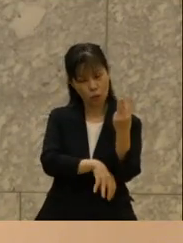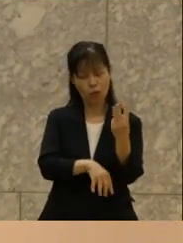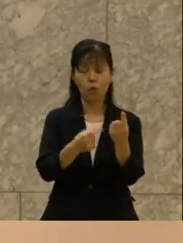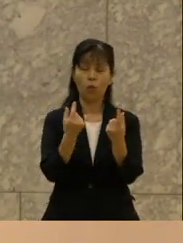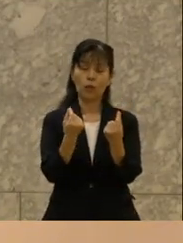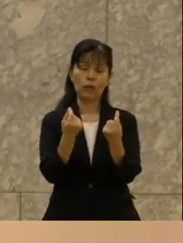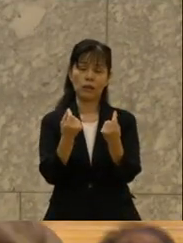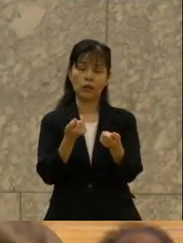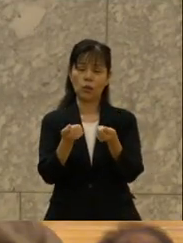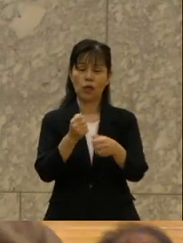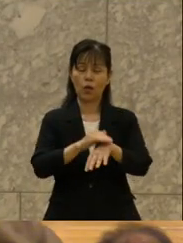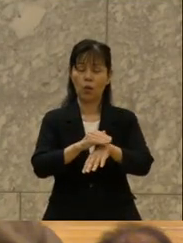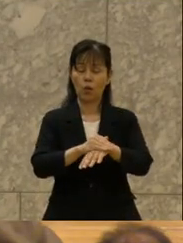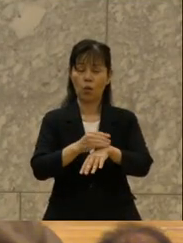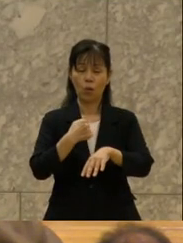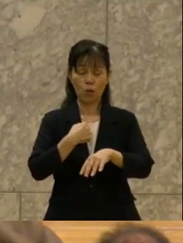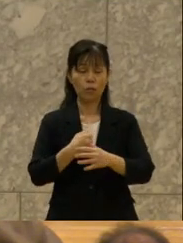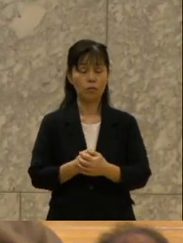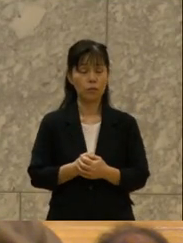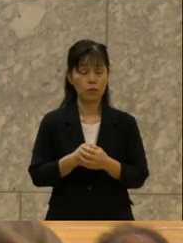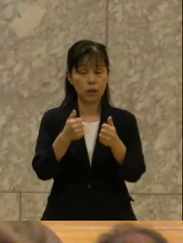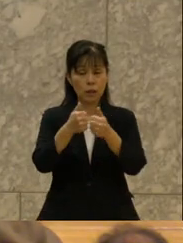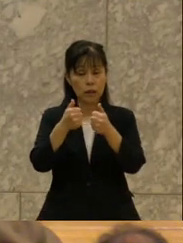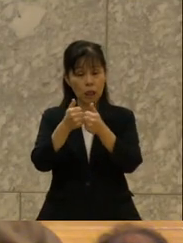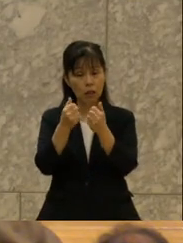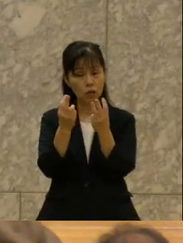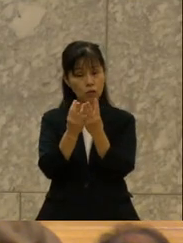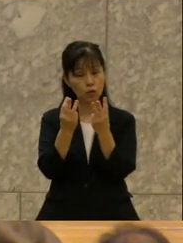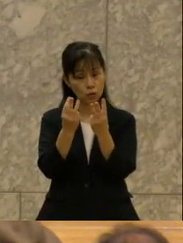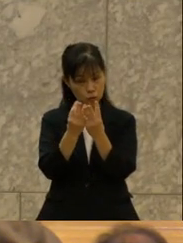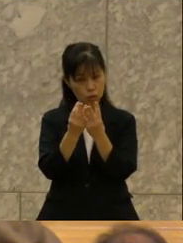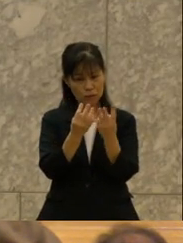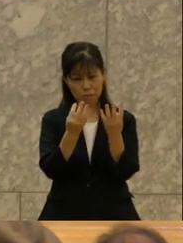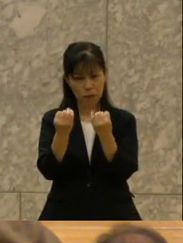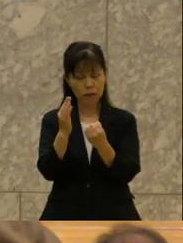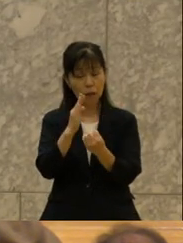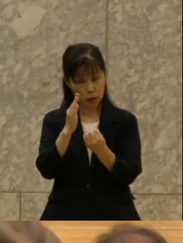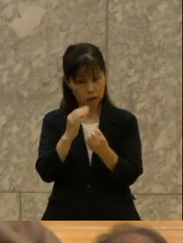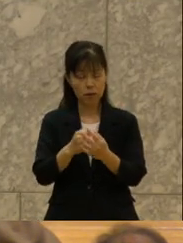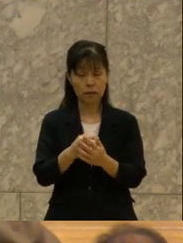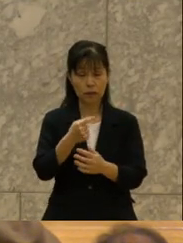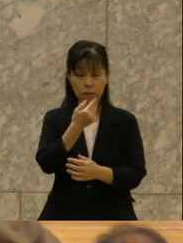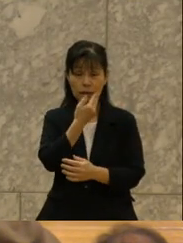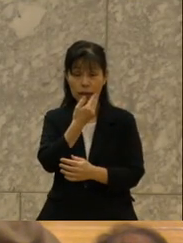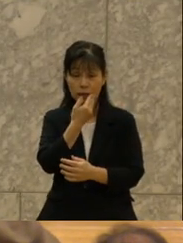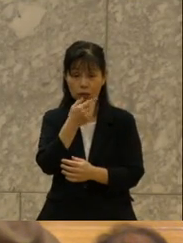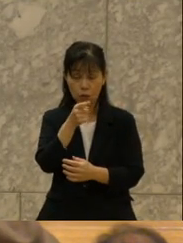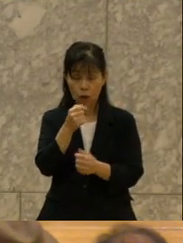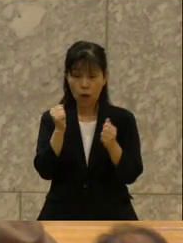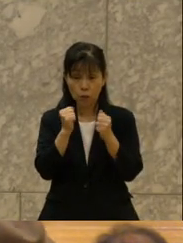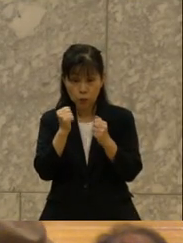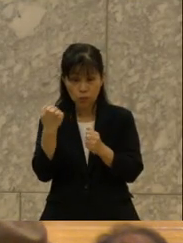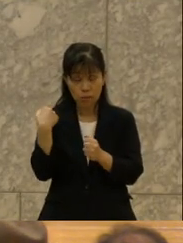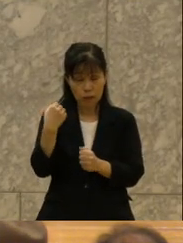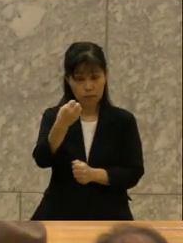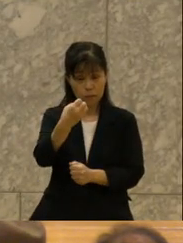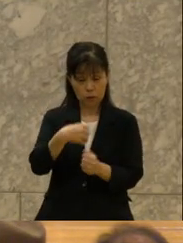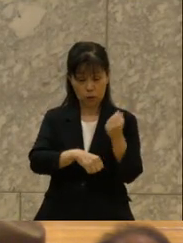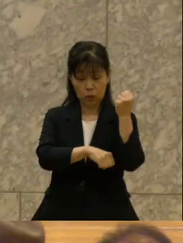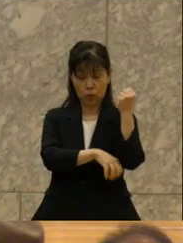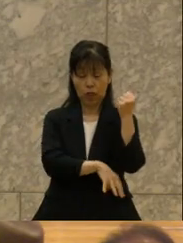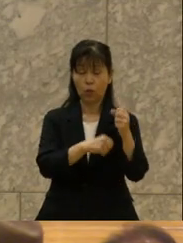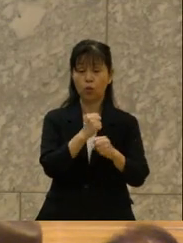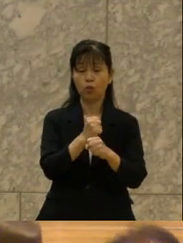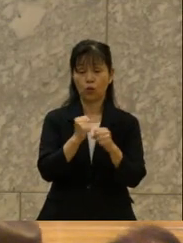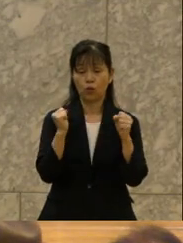と競歩は試合数がもう頻繁にあるわけじゃないので一番大事なのは冬だっておっしゃられてたんですね土台を作る